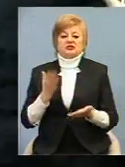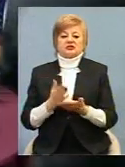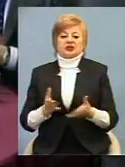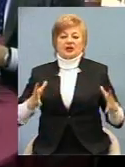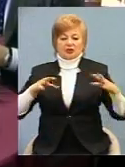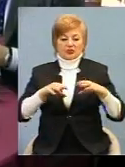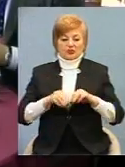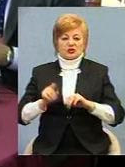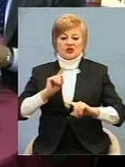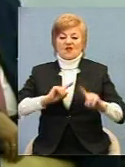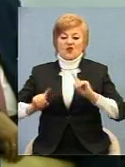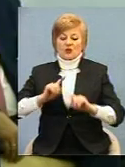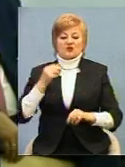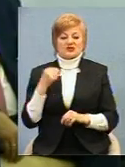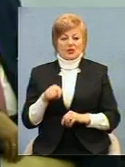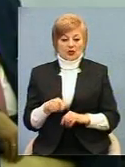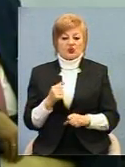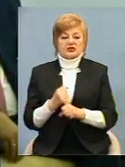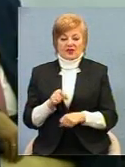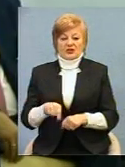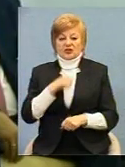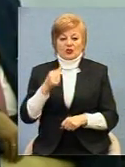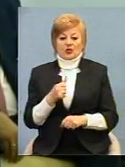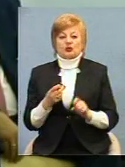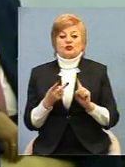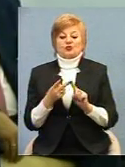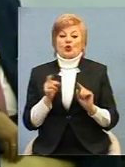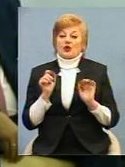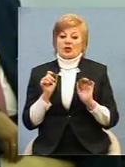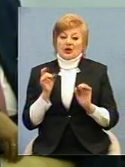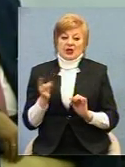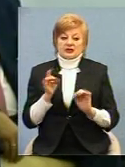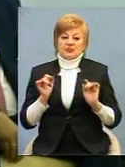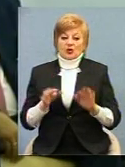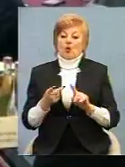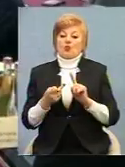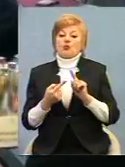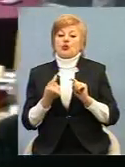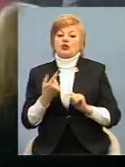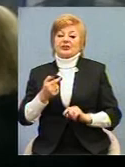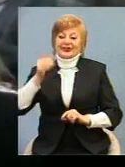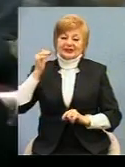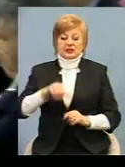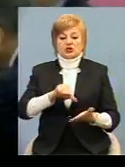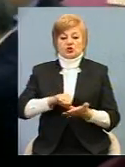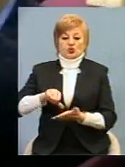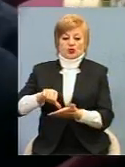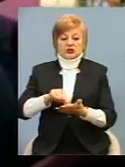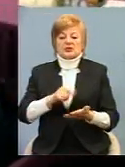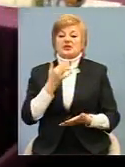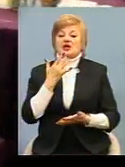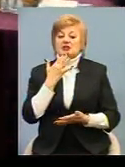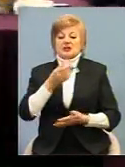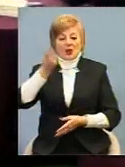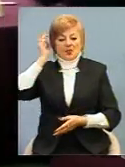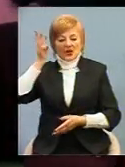міжнародного інкофоруму у Запоріжжі. Влаштований цьогоріч у другий захід відвідали понад 1500 учасників, із них 30 представників іноземних посольств